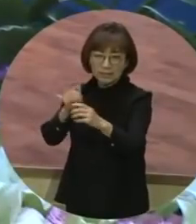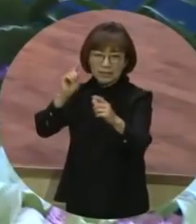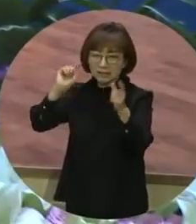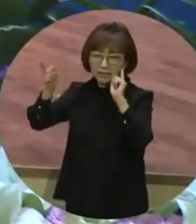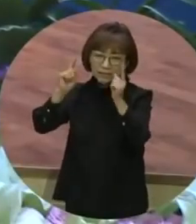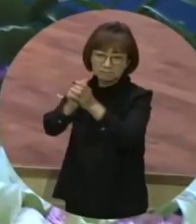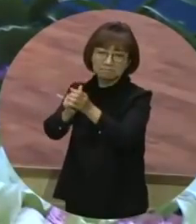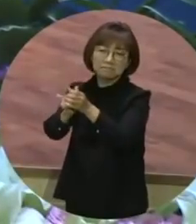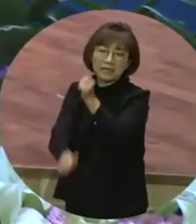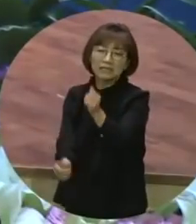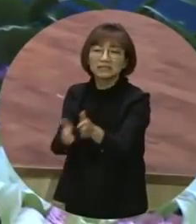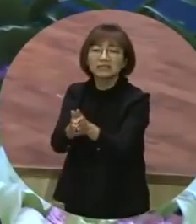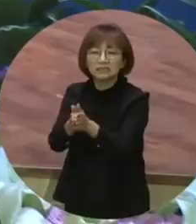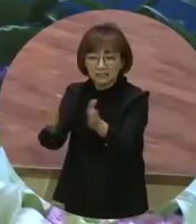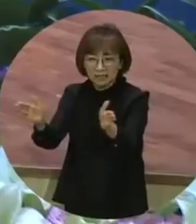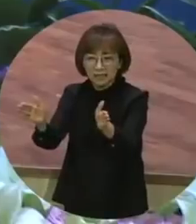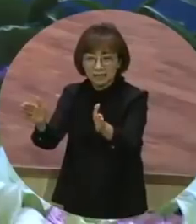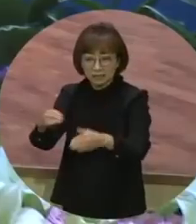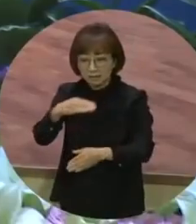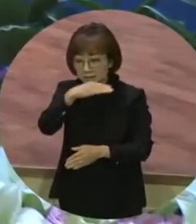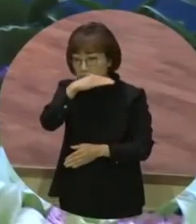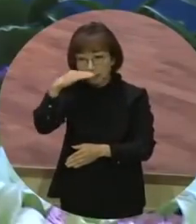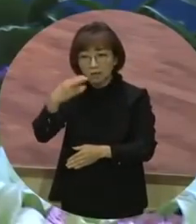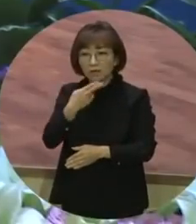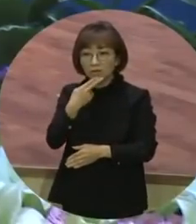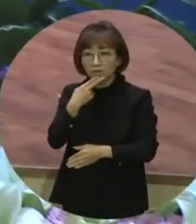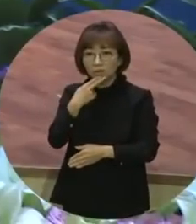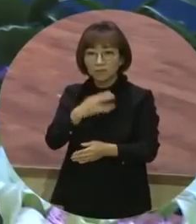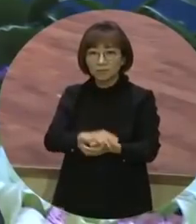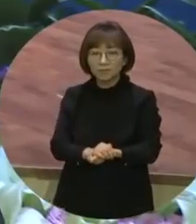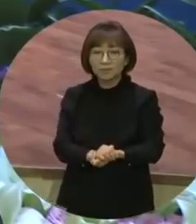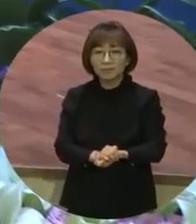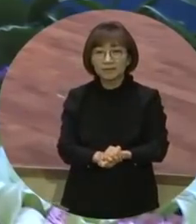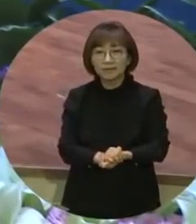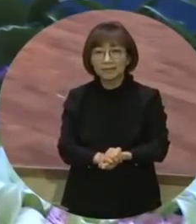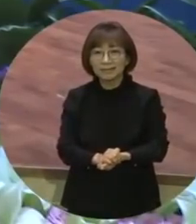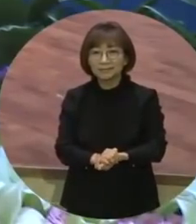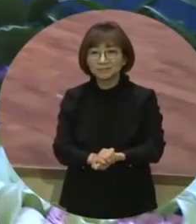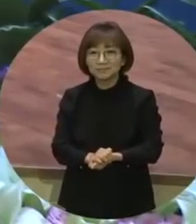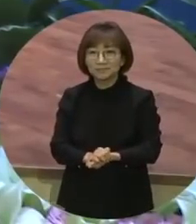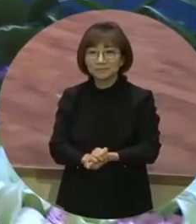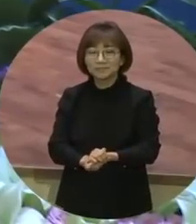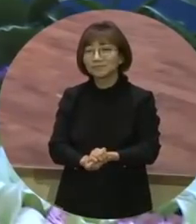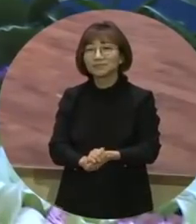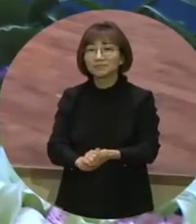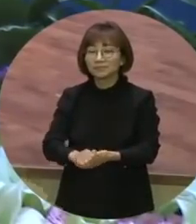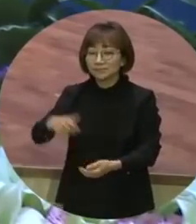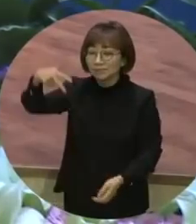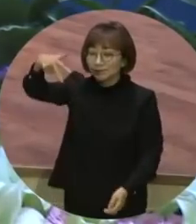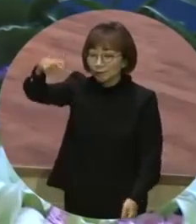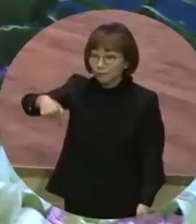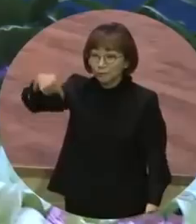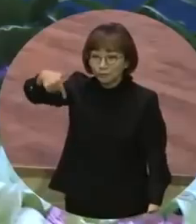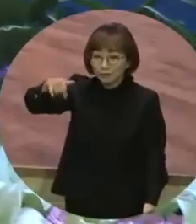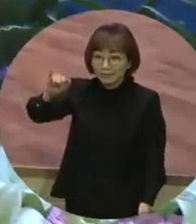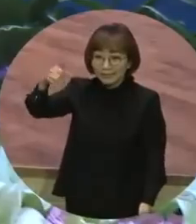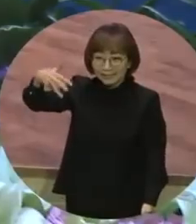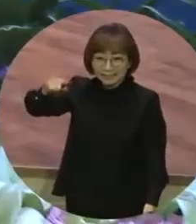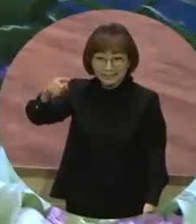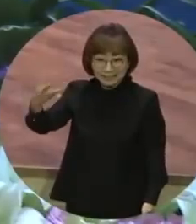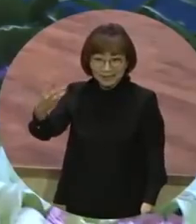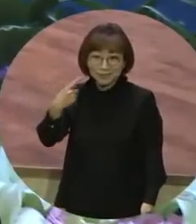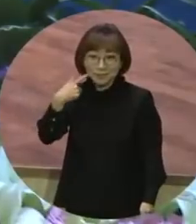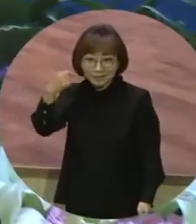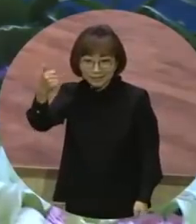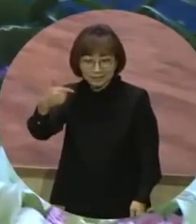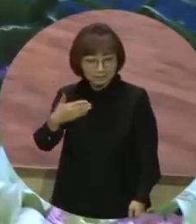거거든. 주기철 목사님이 신사 삼배 안 하겠다. 무슨 이 하나님 예배 나오고 신사 앞에 절하냐? 절하고 어떻게 예배할 줄?